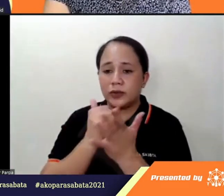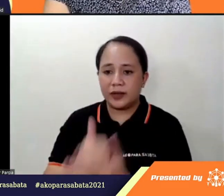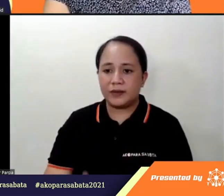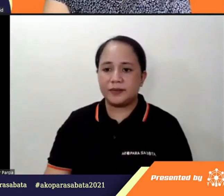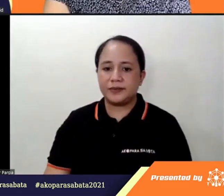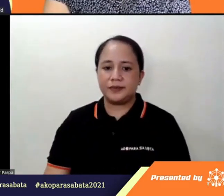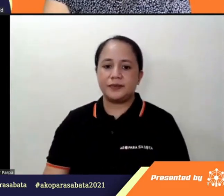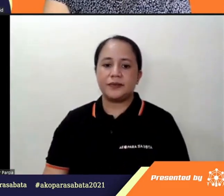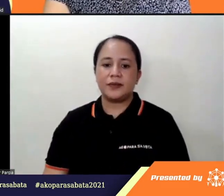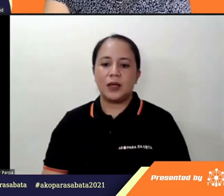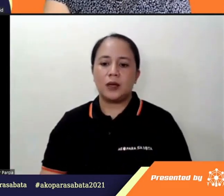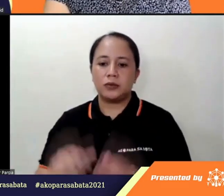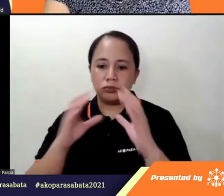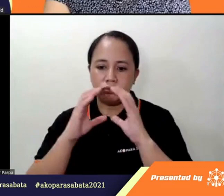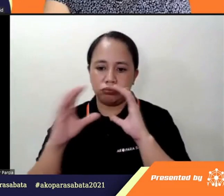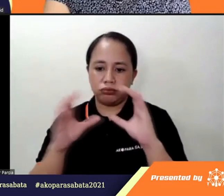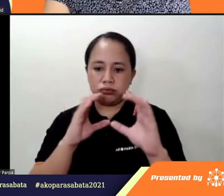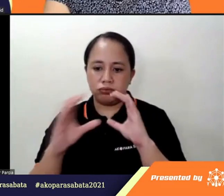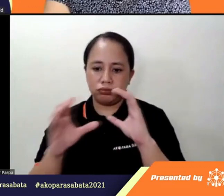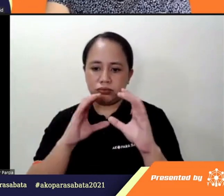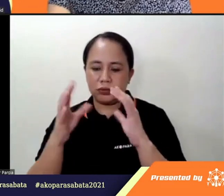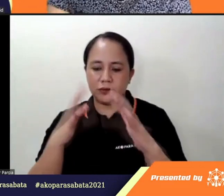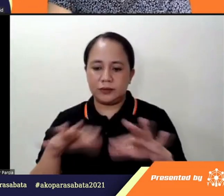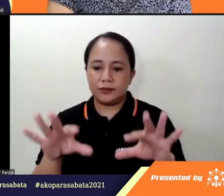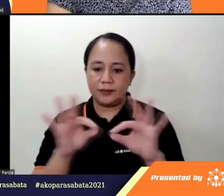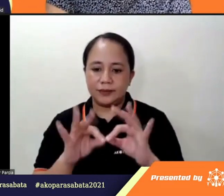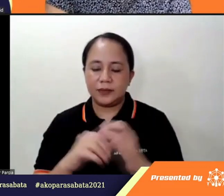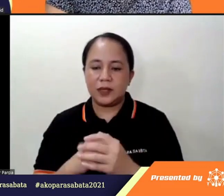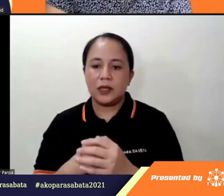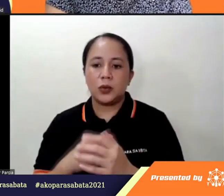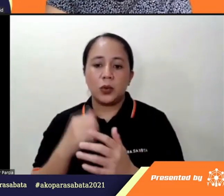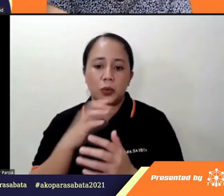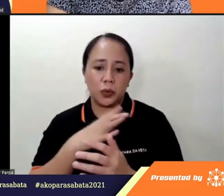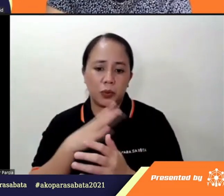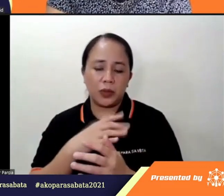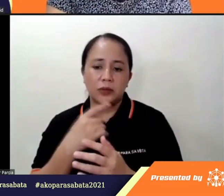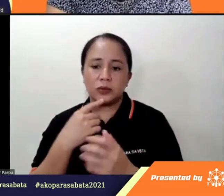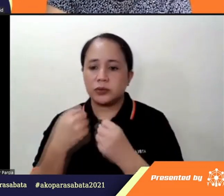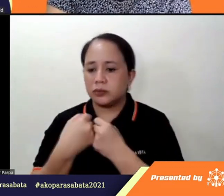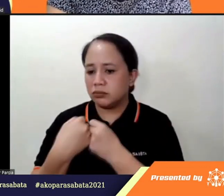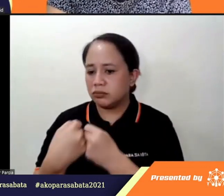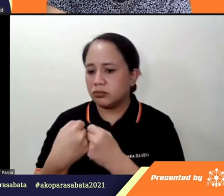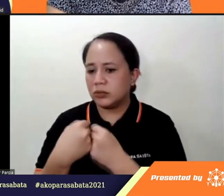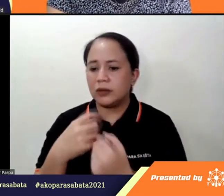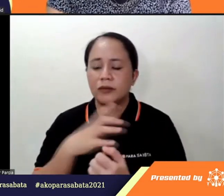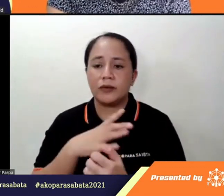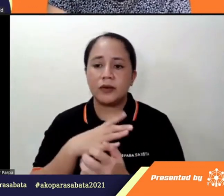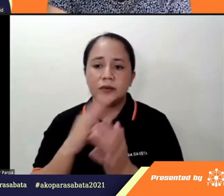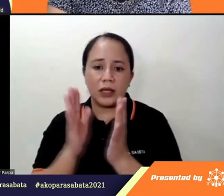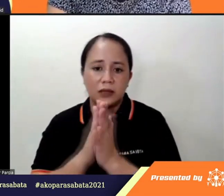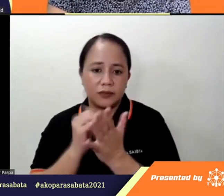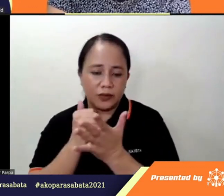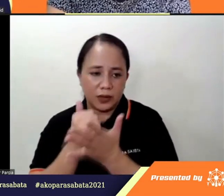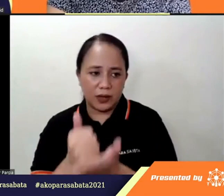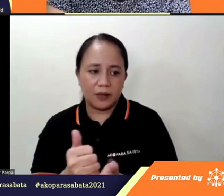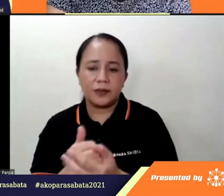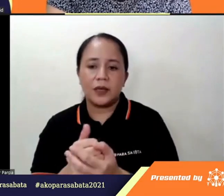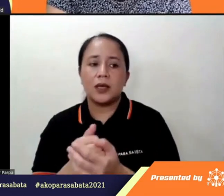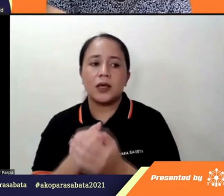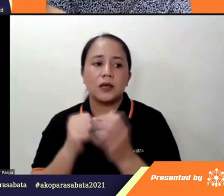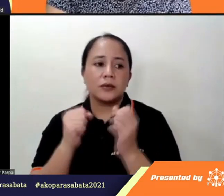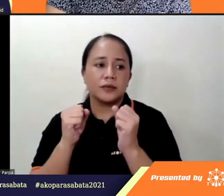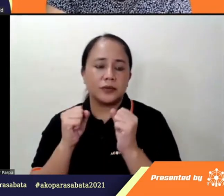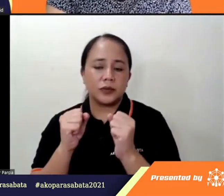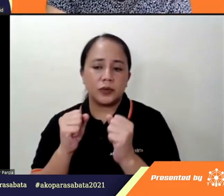kang communication na, it's okay to say you're struggling, it's okay to ask for help.